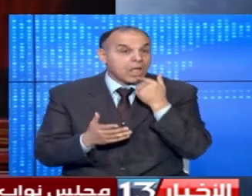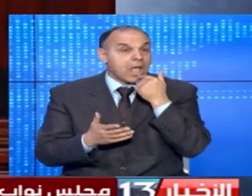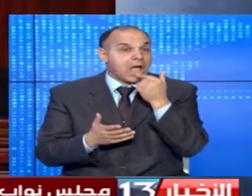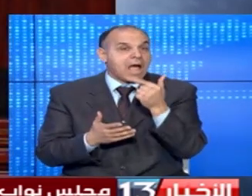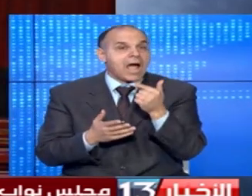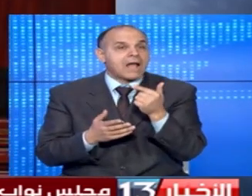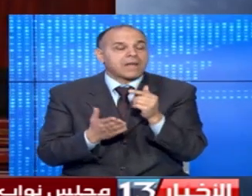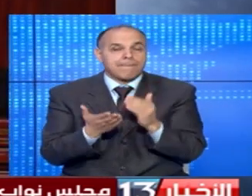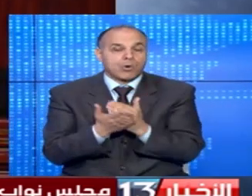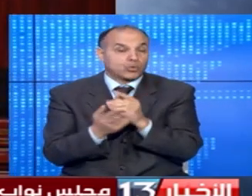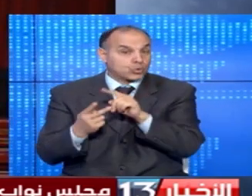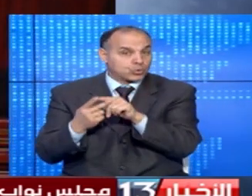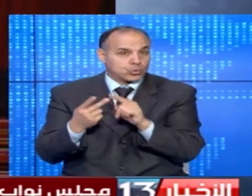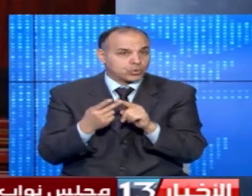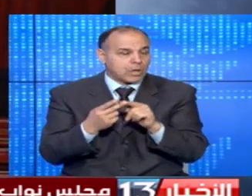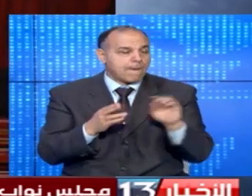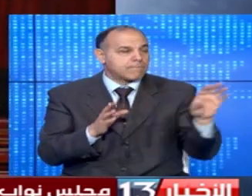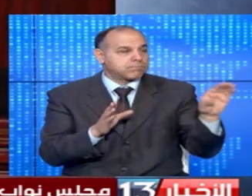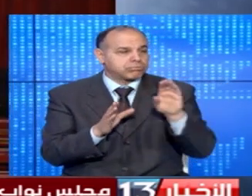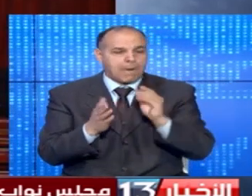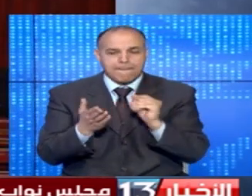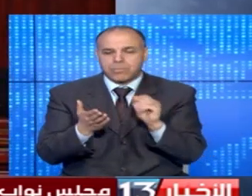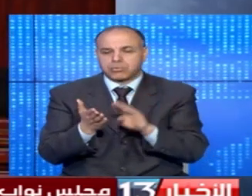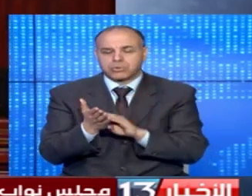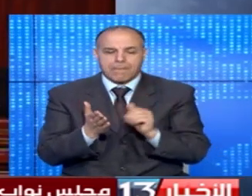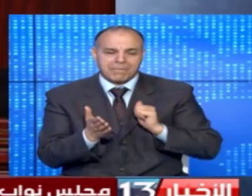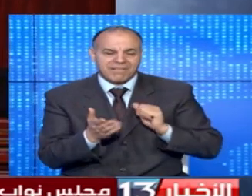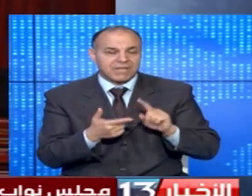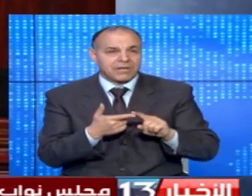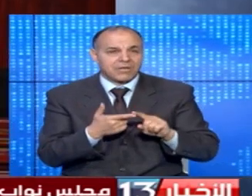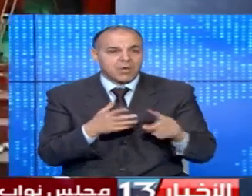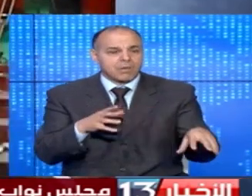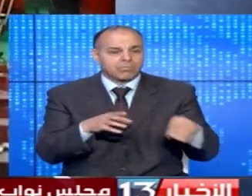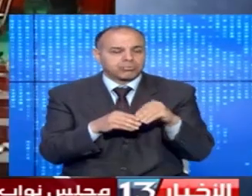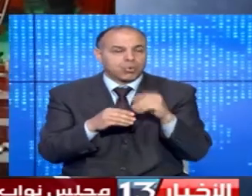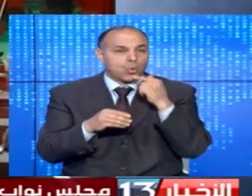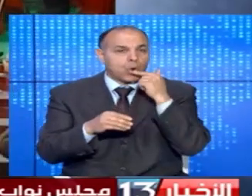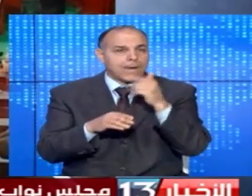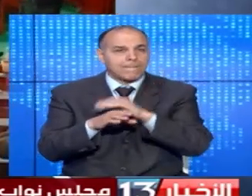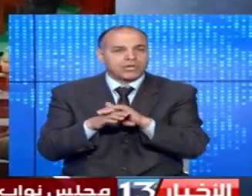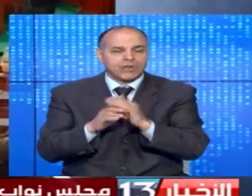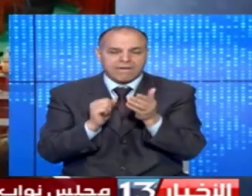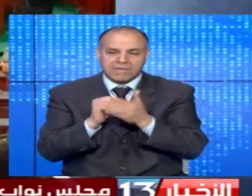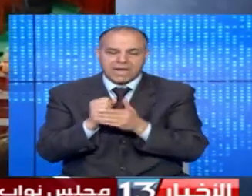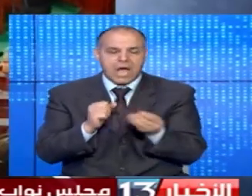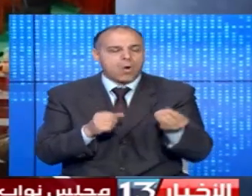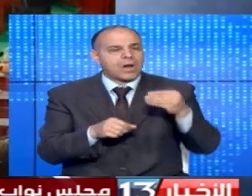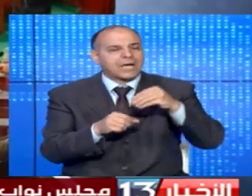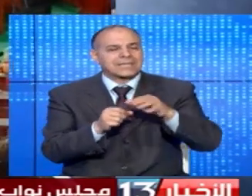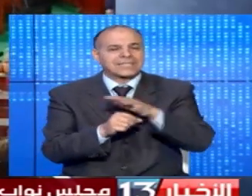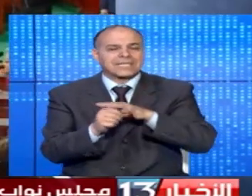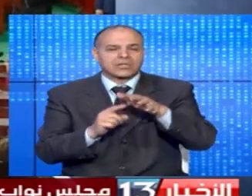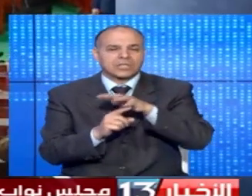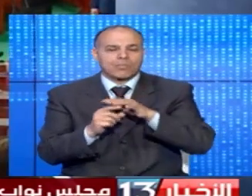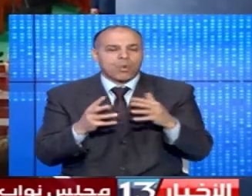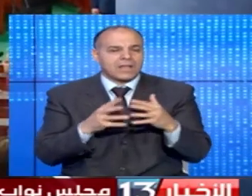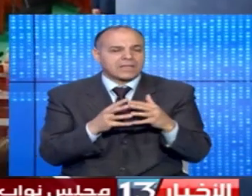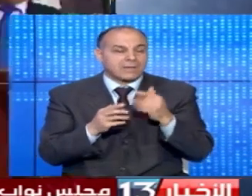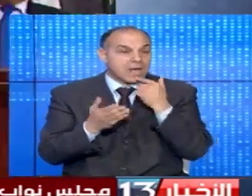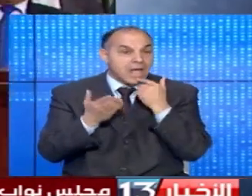هذان المشروعان تمويل برنامج دعم القطاع الخاص والادماج المالي في مجالي الفلاحه والاقتصاد الاجتماعي والتضامني